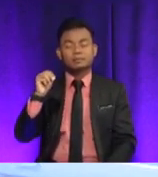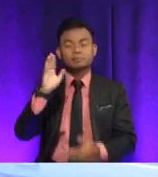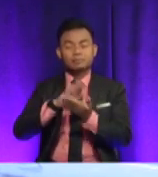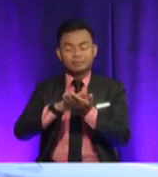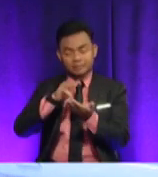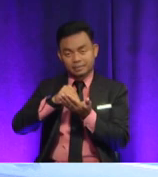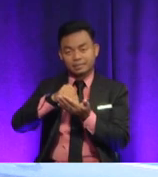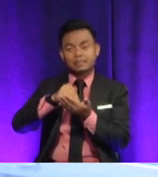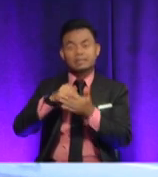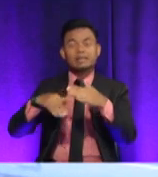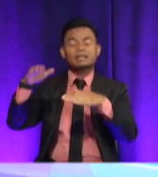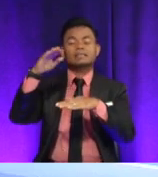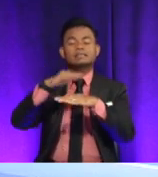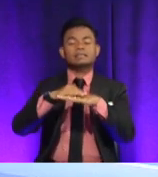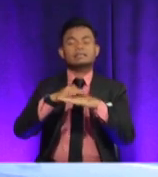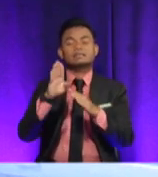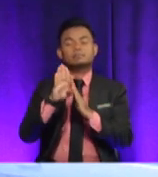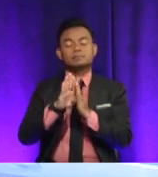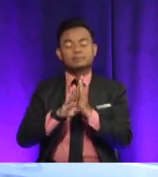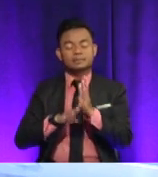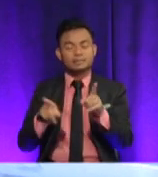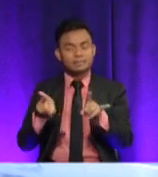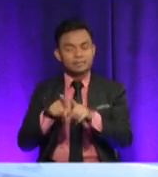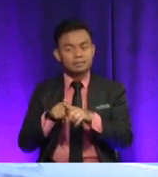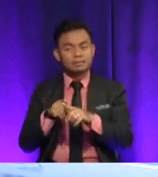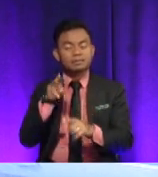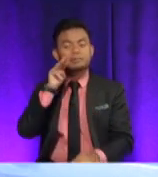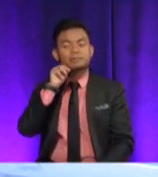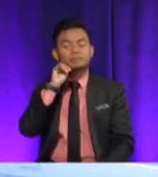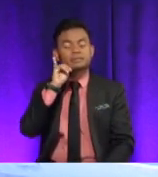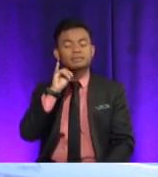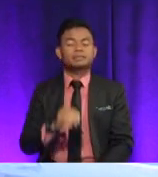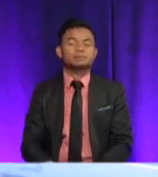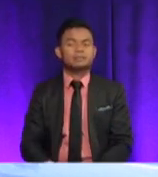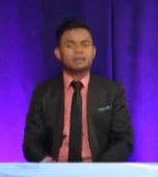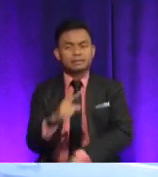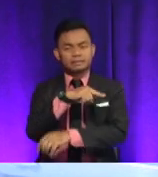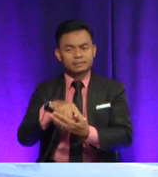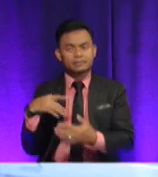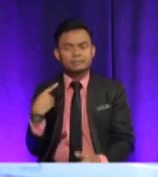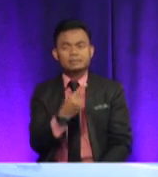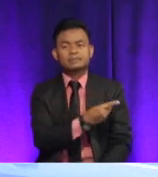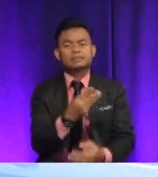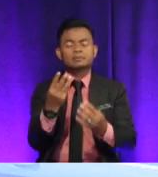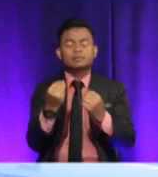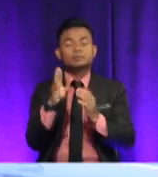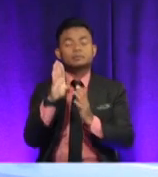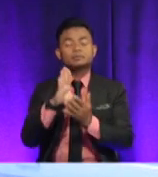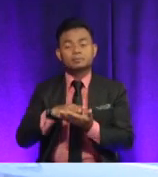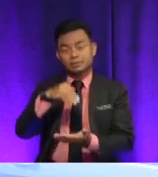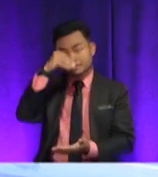hari ini kita buka anak belajar nyanyian ataupun pendidikan musik tetapi kita tidak belajar kesusastraan